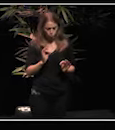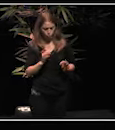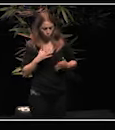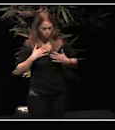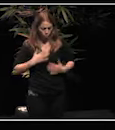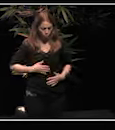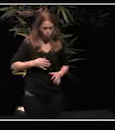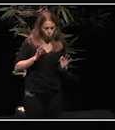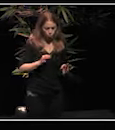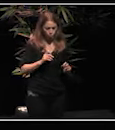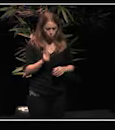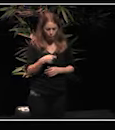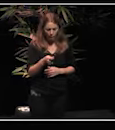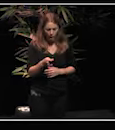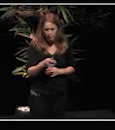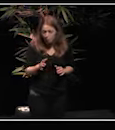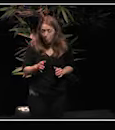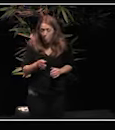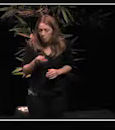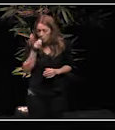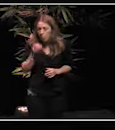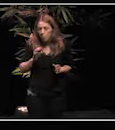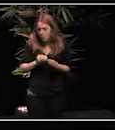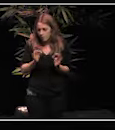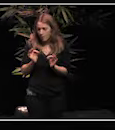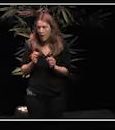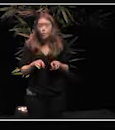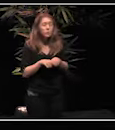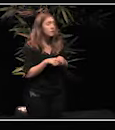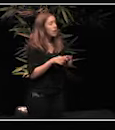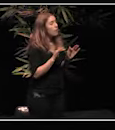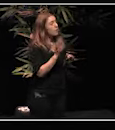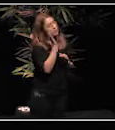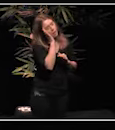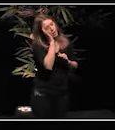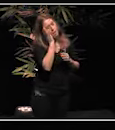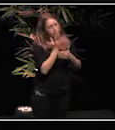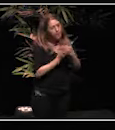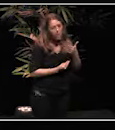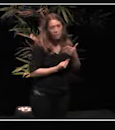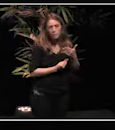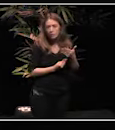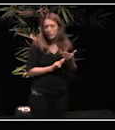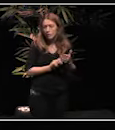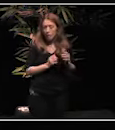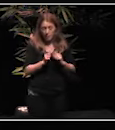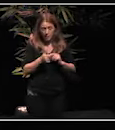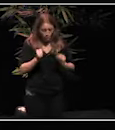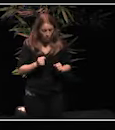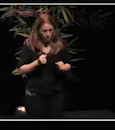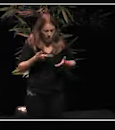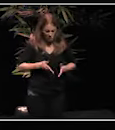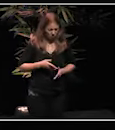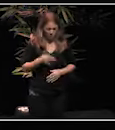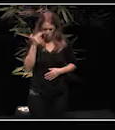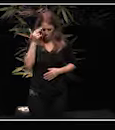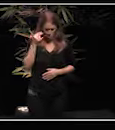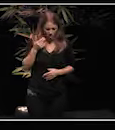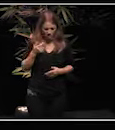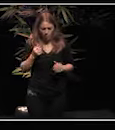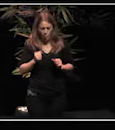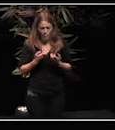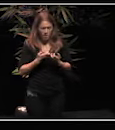et même chose pour la privation de sommeil, on peut dire que oui, quand on est en privation de sommeil, on fait des choses qui sont déraisonnables. Et on peut du coup chuter